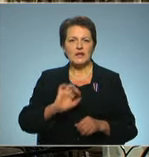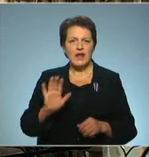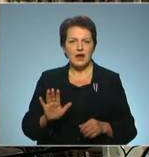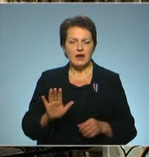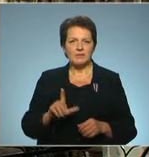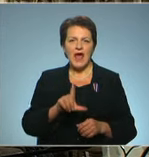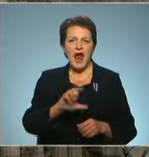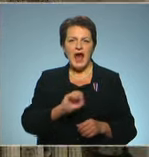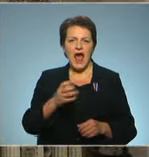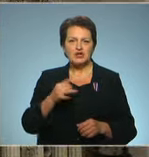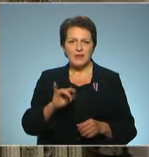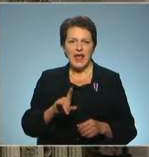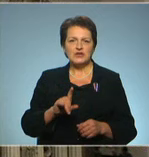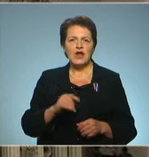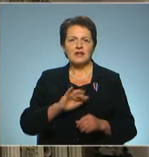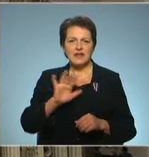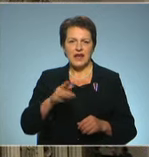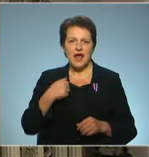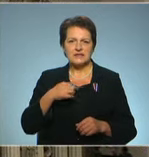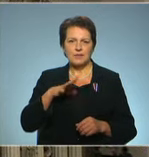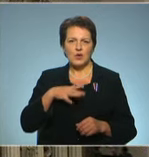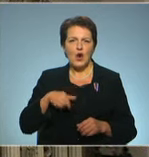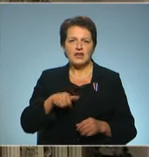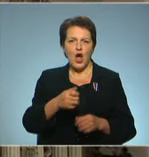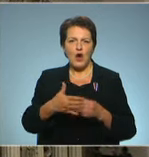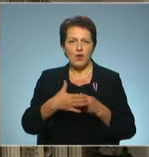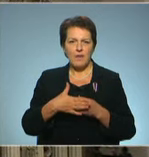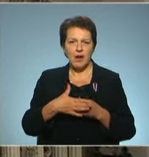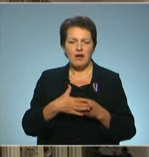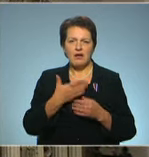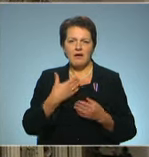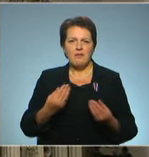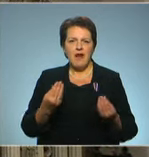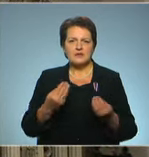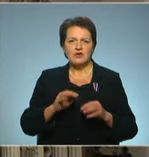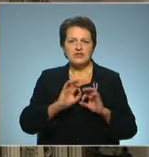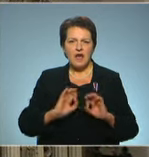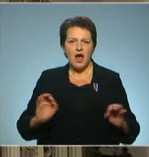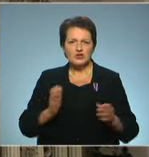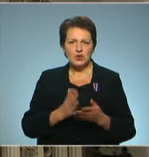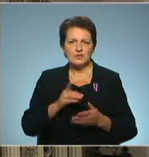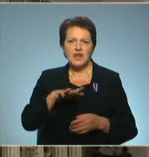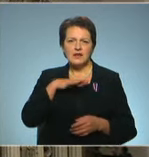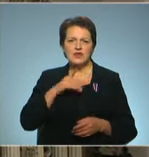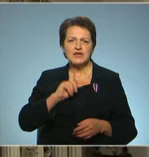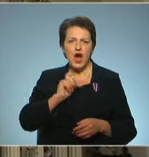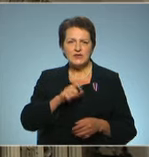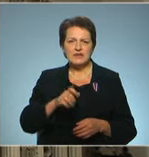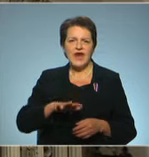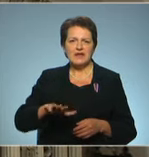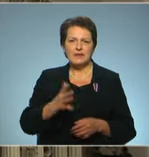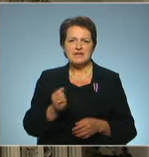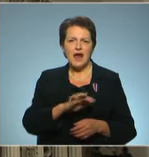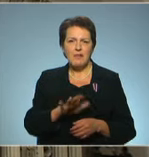Lāčplēša dienā es biju Daugavmalā. Pacilājuši skaists notikums, tik daudz jaunu cilvēku, ģimenes ar